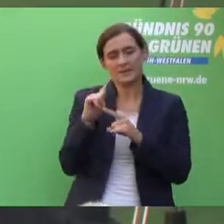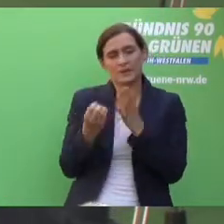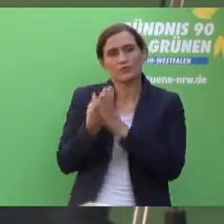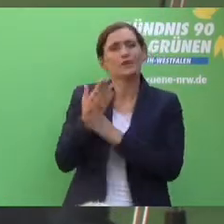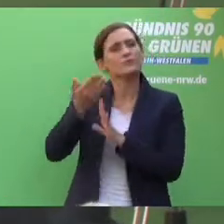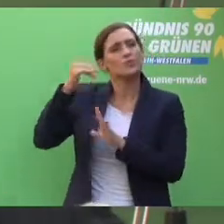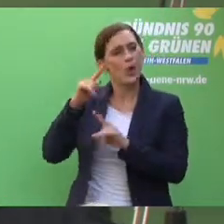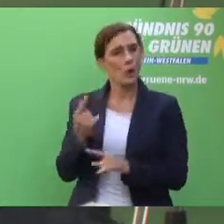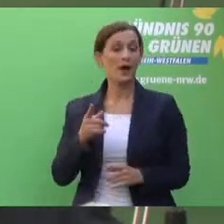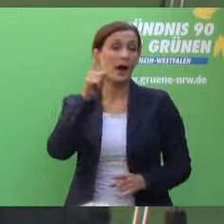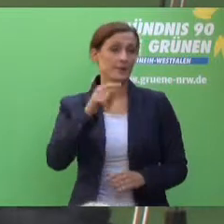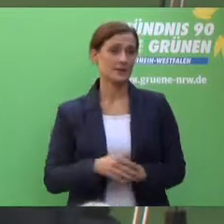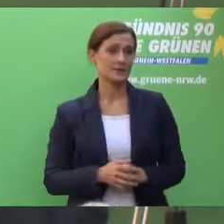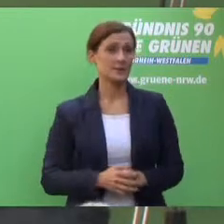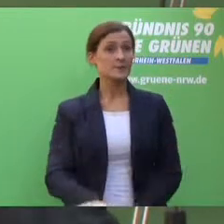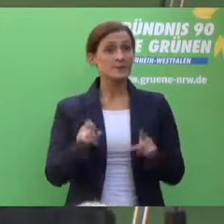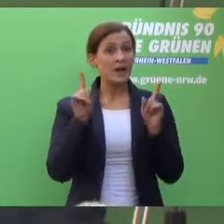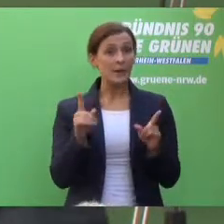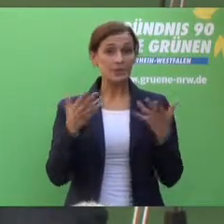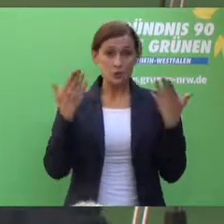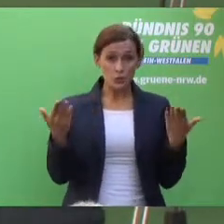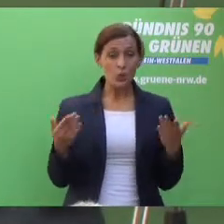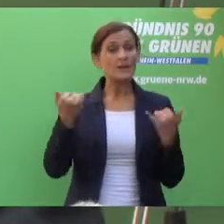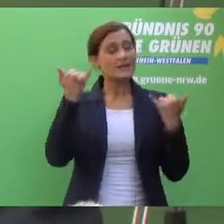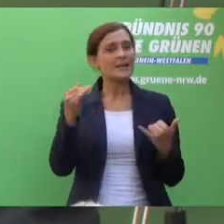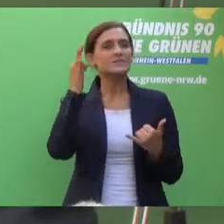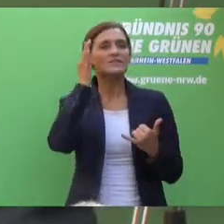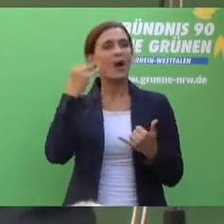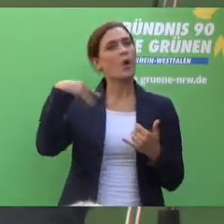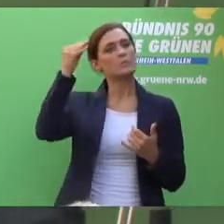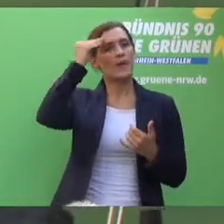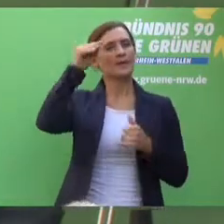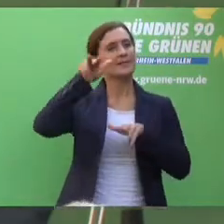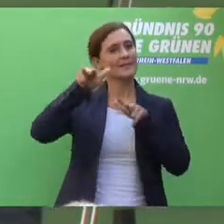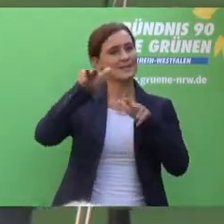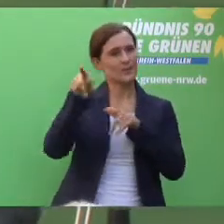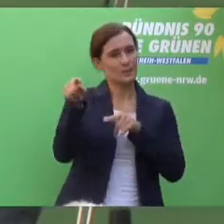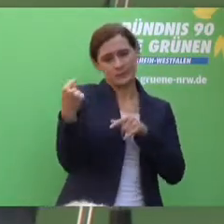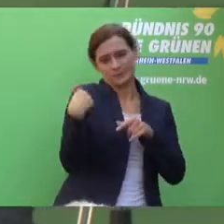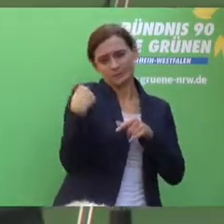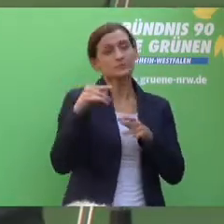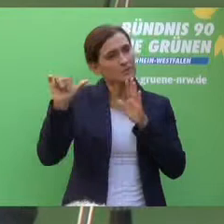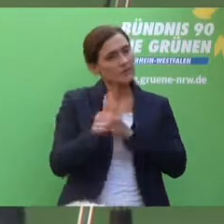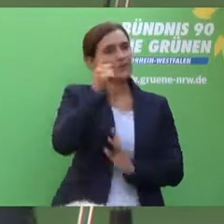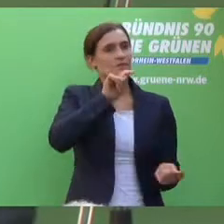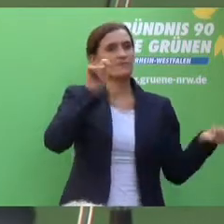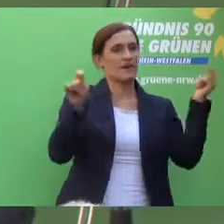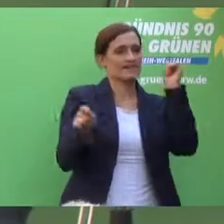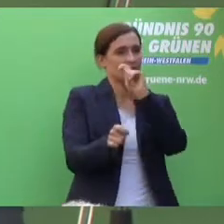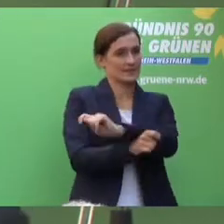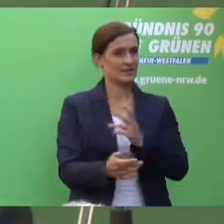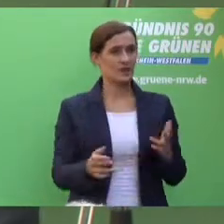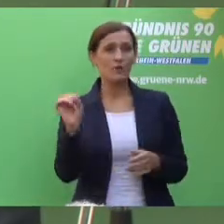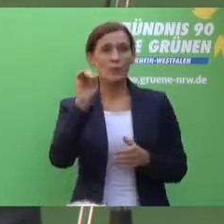Aber, das ist unter Frau Merkel anders geworden. Zum ersten Mal seit Jahren steigen